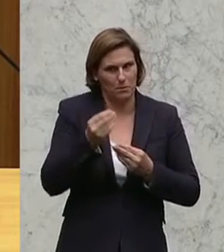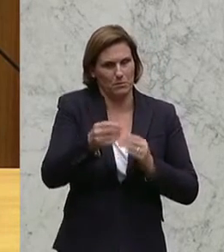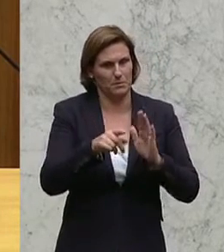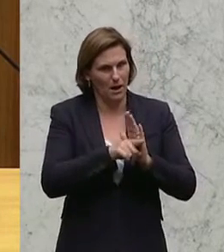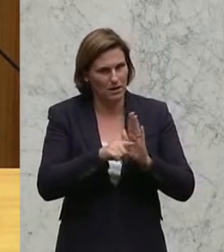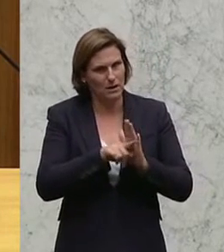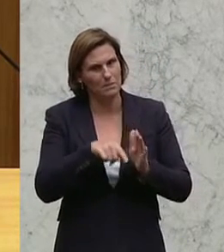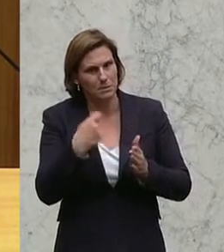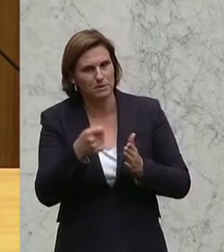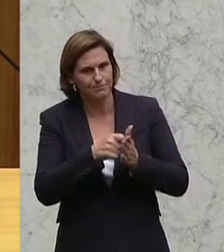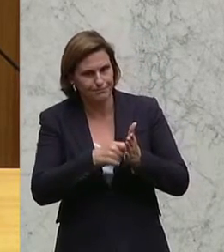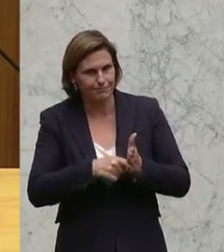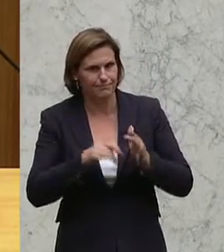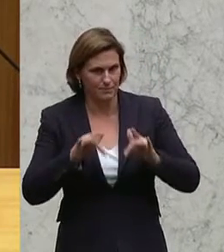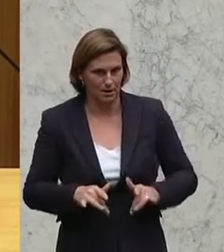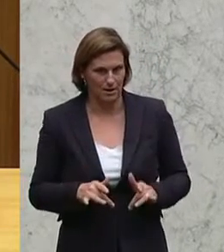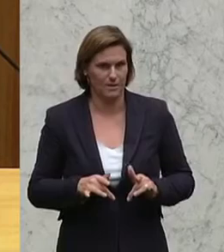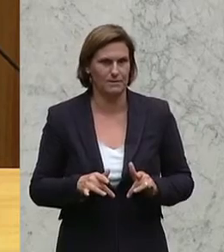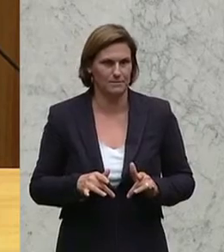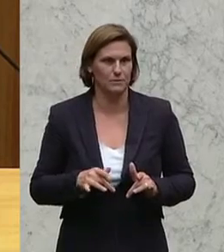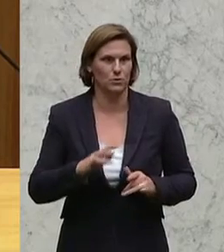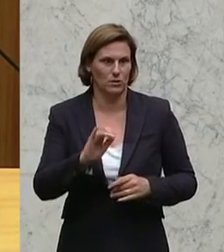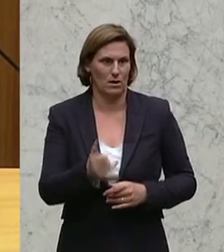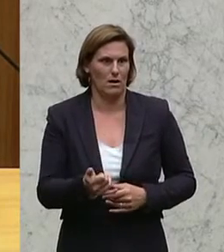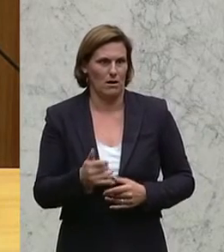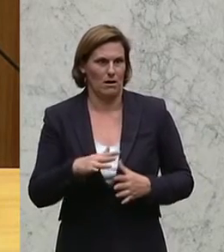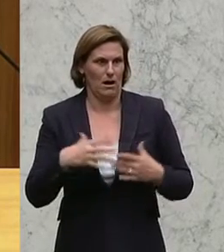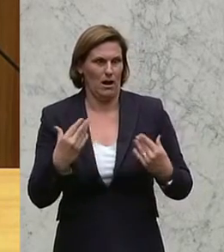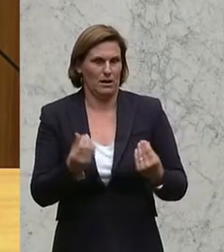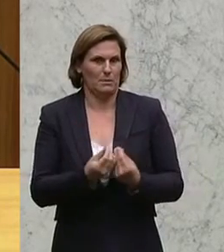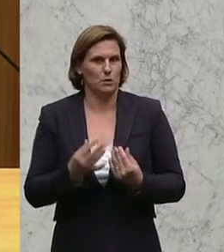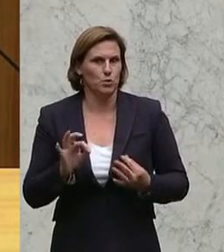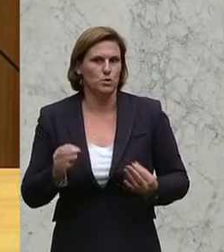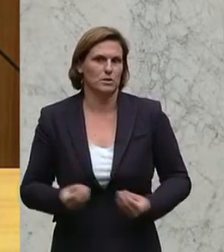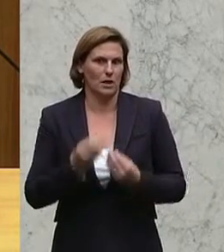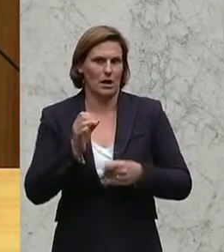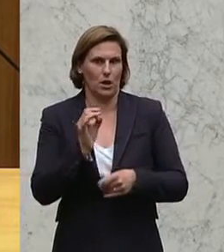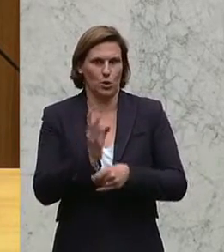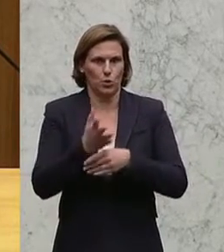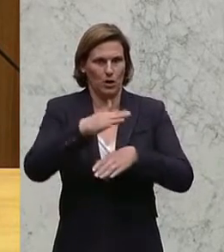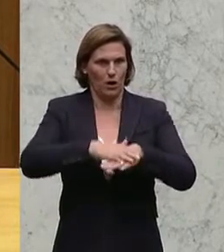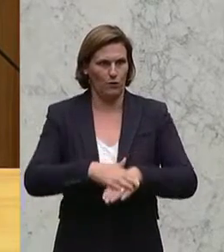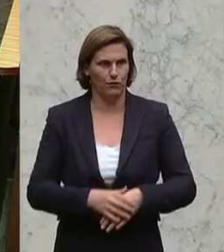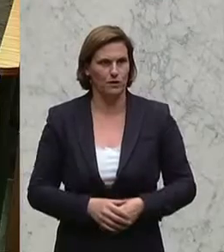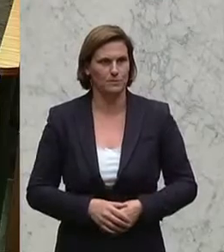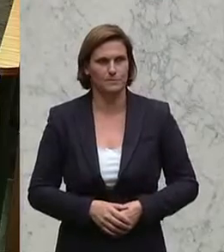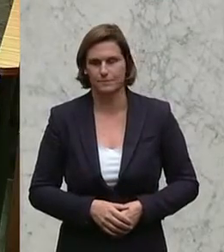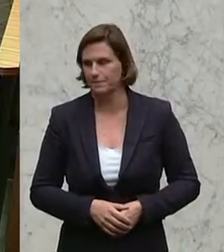das berichtigt ist. Und ja, alles in allem eine gute Sache. Glück auf.